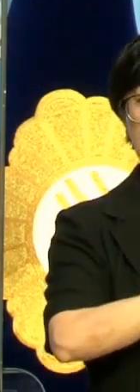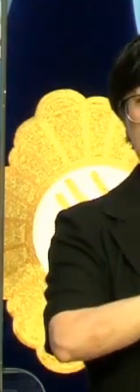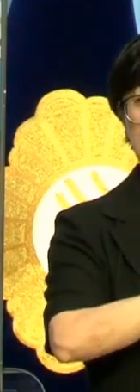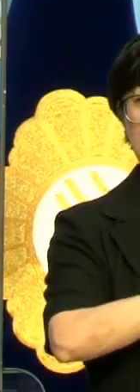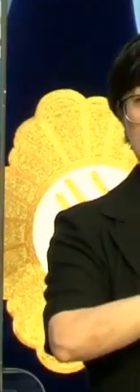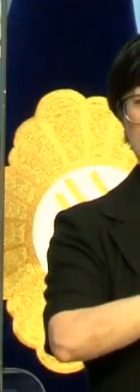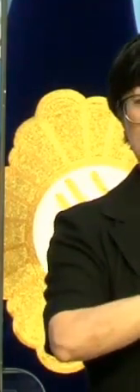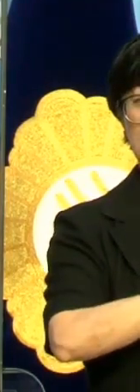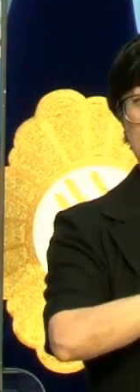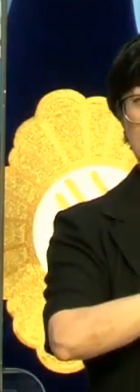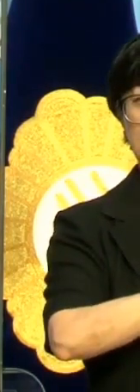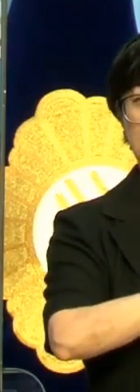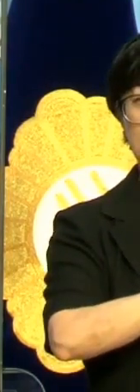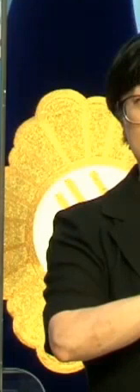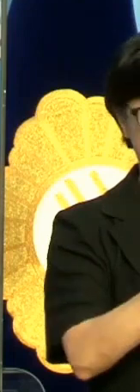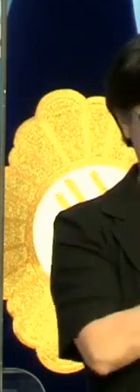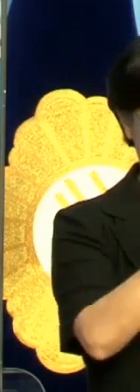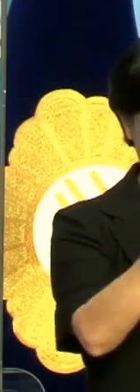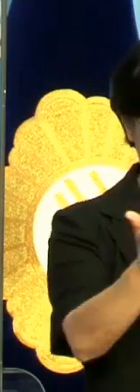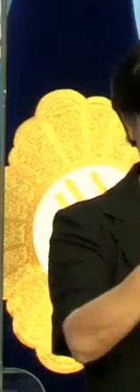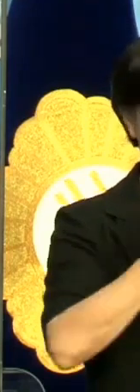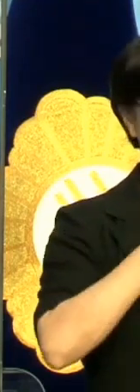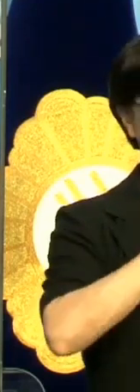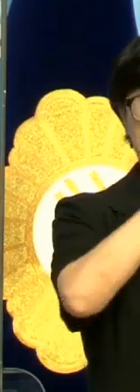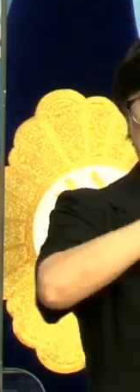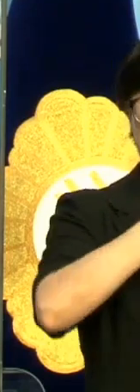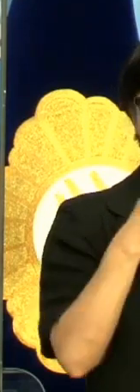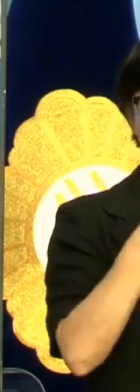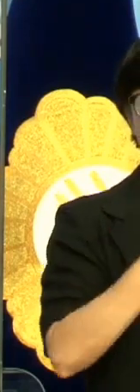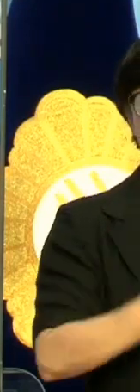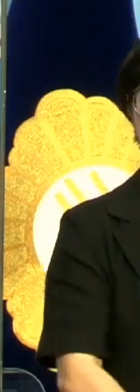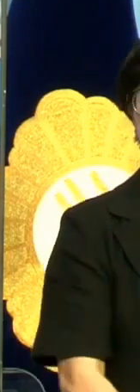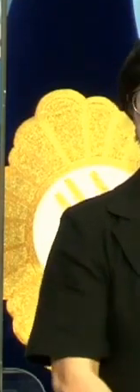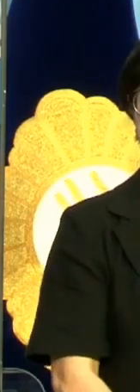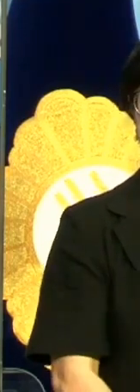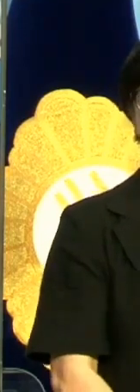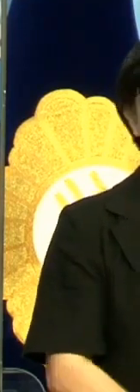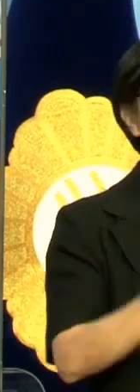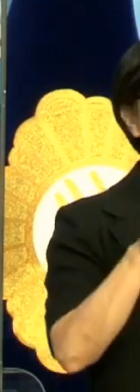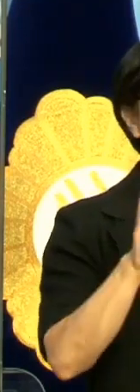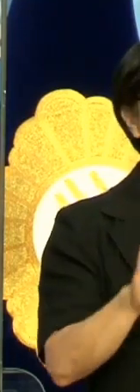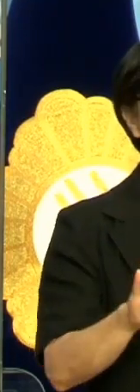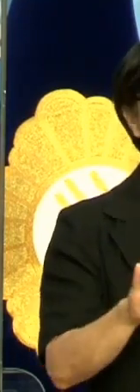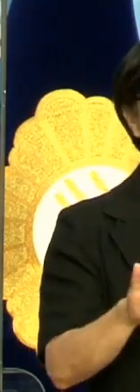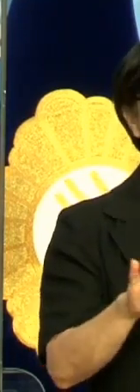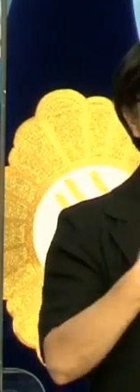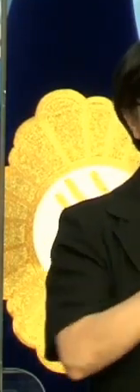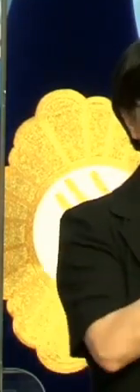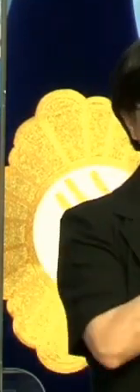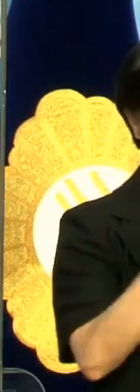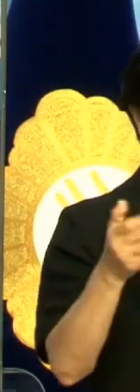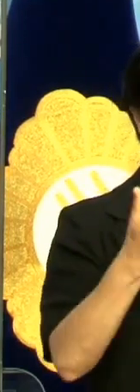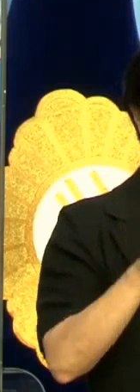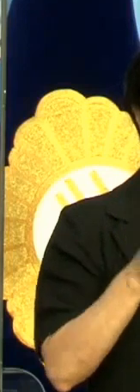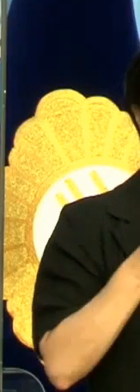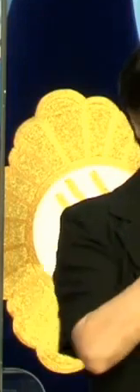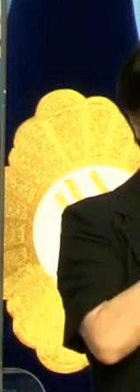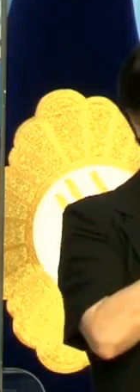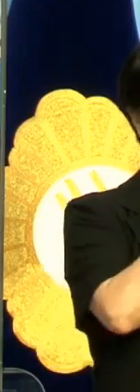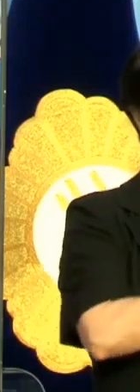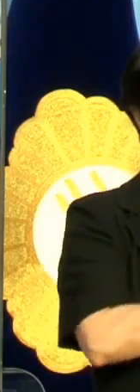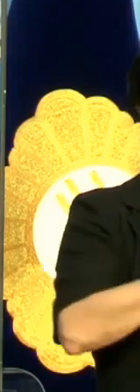좀 배포한 자료를 좀 참고해 주십시오 현재 야당과 언론에서 제기하고 있는 추미애